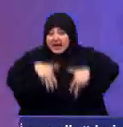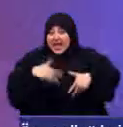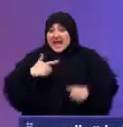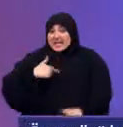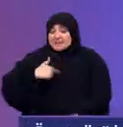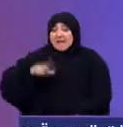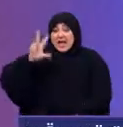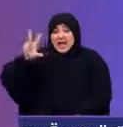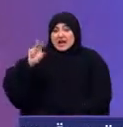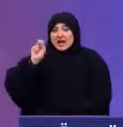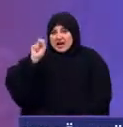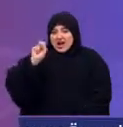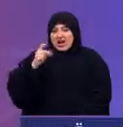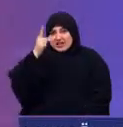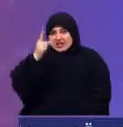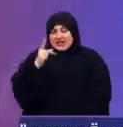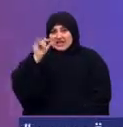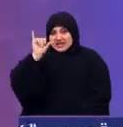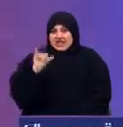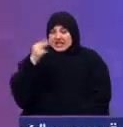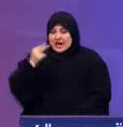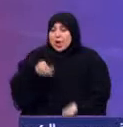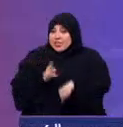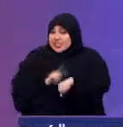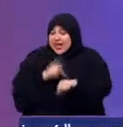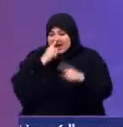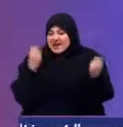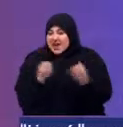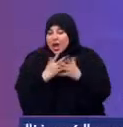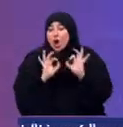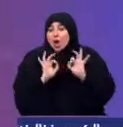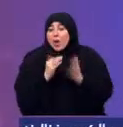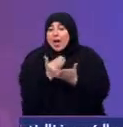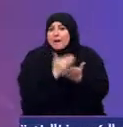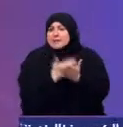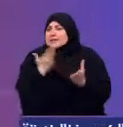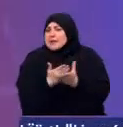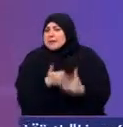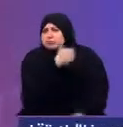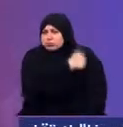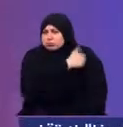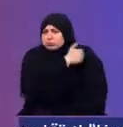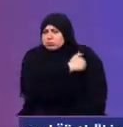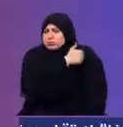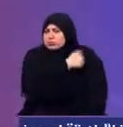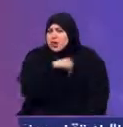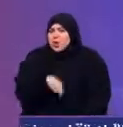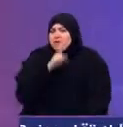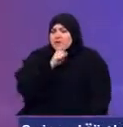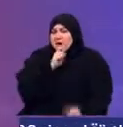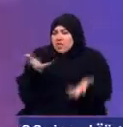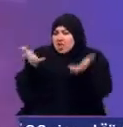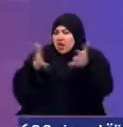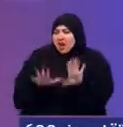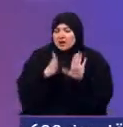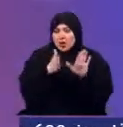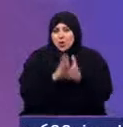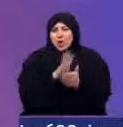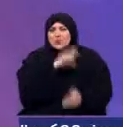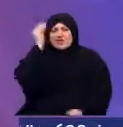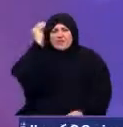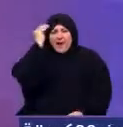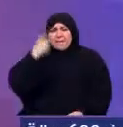وعودة الحياة إلى النمط الطبيعي بإذن الله، وذلك عبر حملات التطعيم الواسعة. هل ممكن أن نعطي المشاهدين نبذة عن